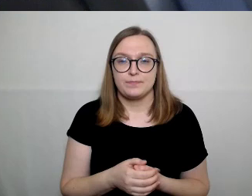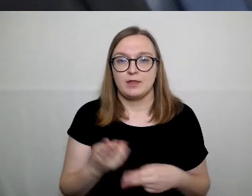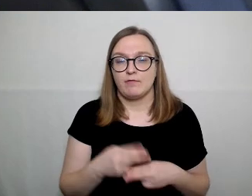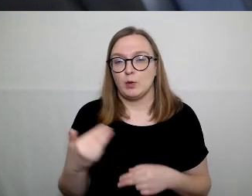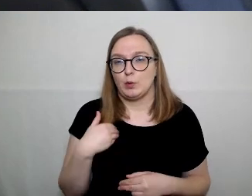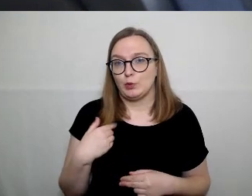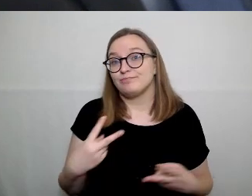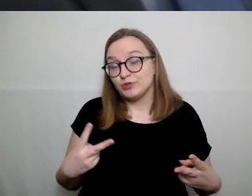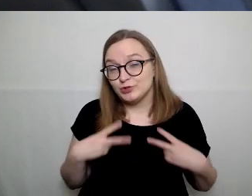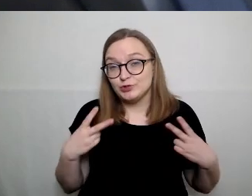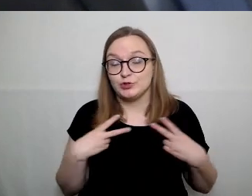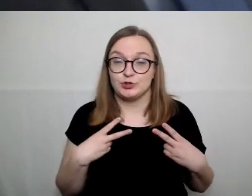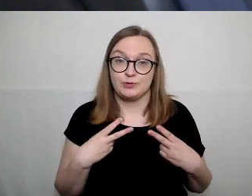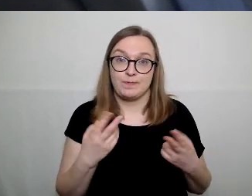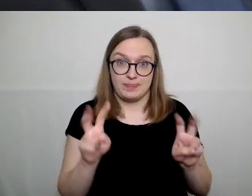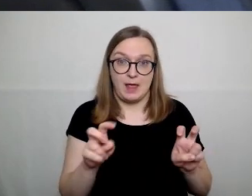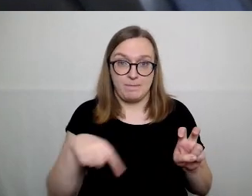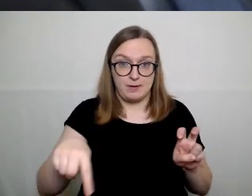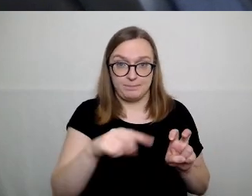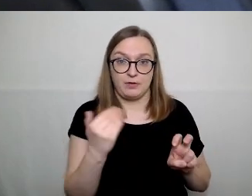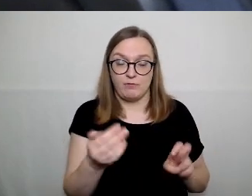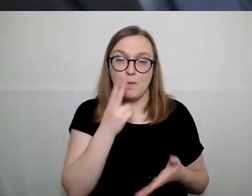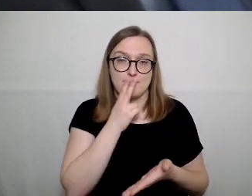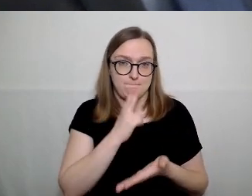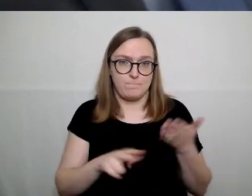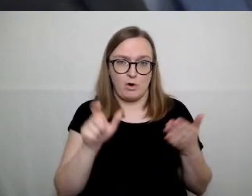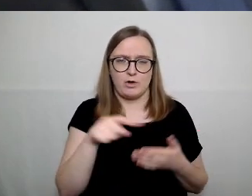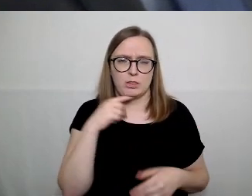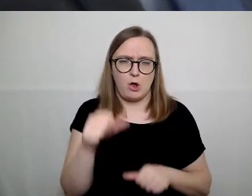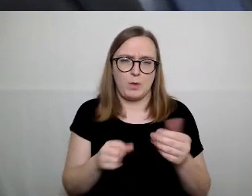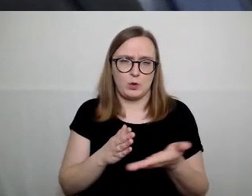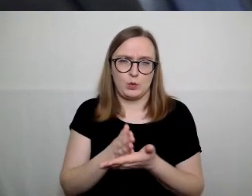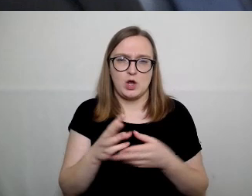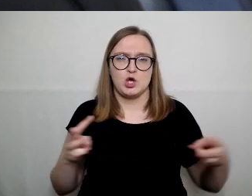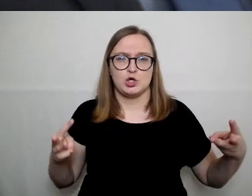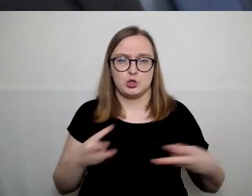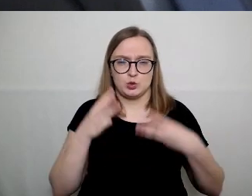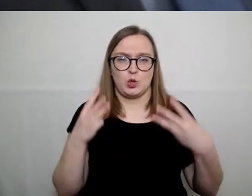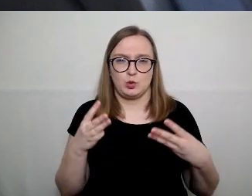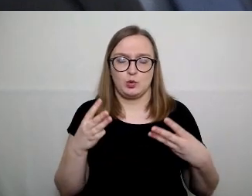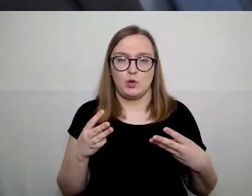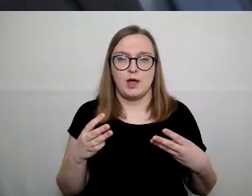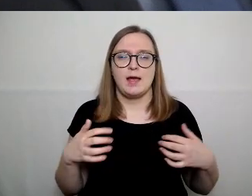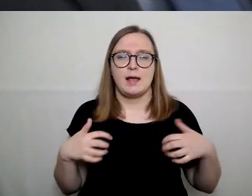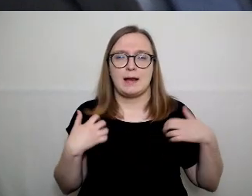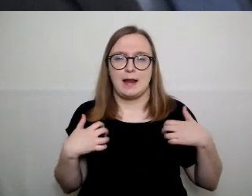pasidžiaugti, kad šios srities profesionalas, ilgametis Šakių greitosios medicinos pagalbos